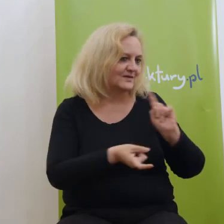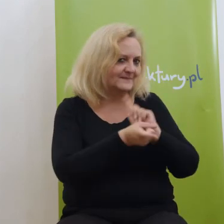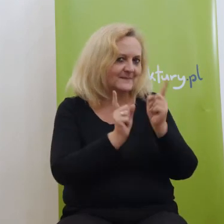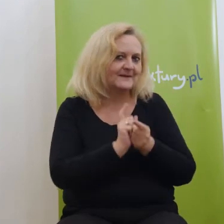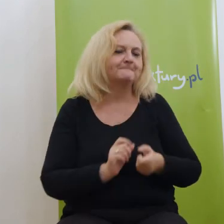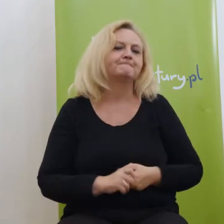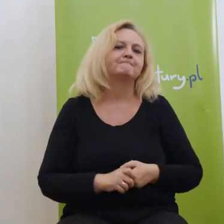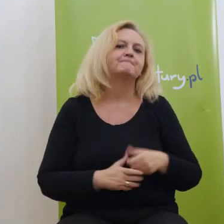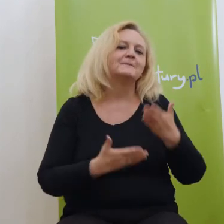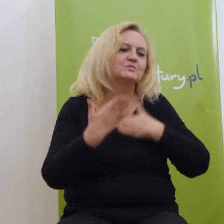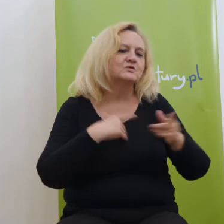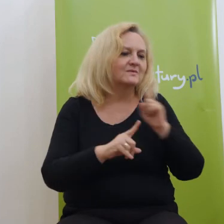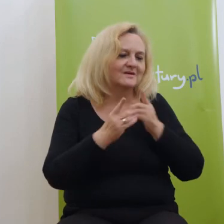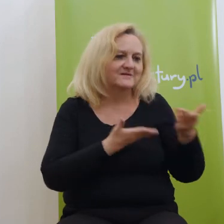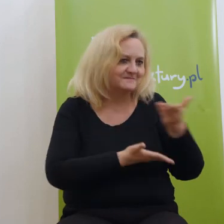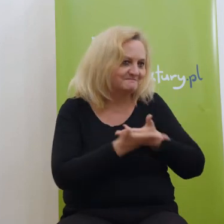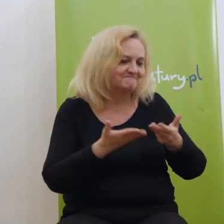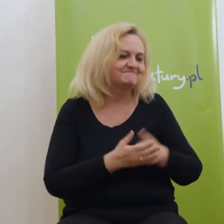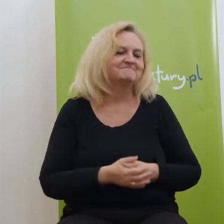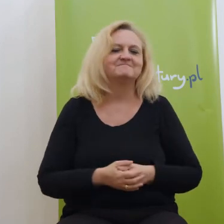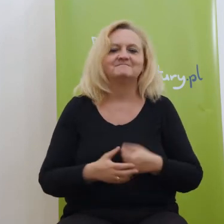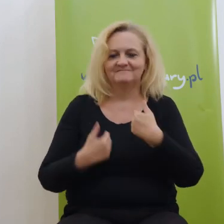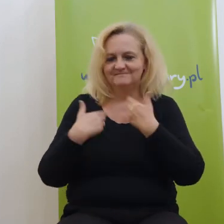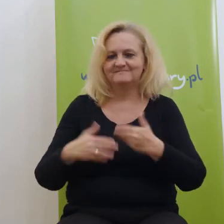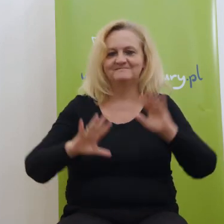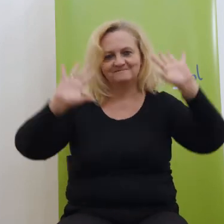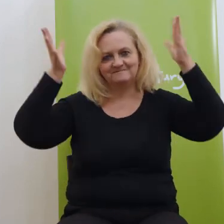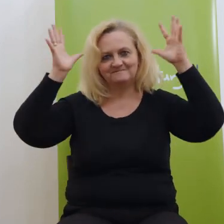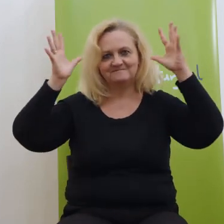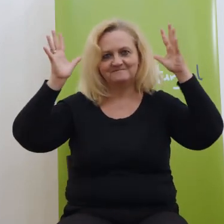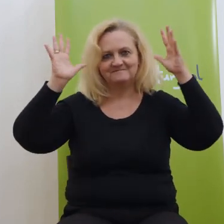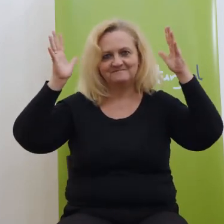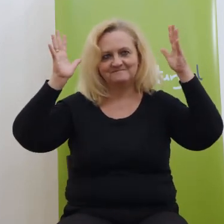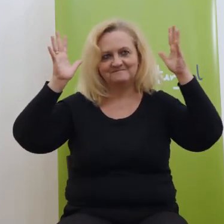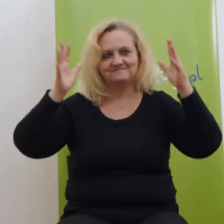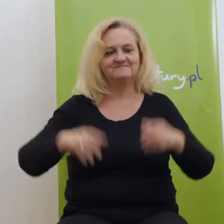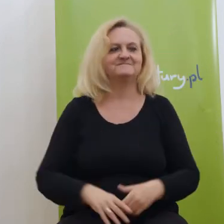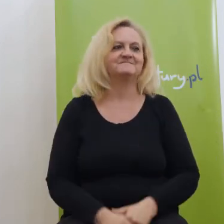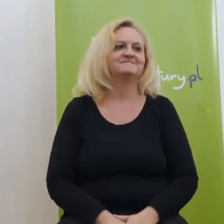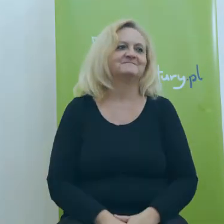spotkanie, za przemiłą rozmowę. Ja dziękuję bardzo.